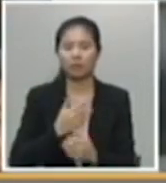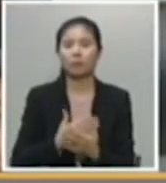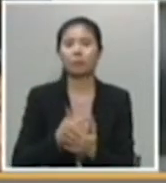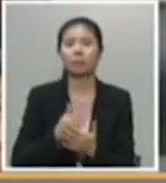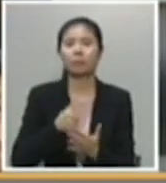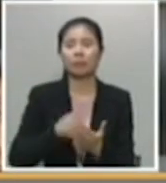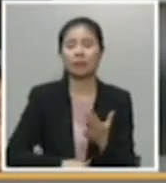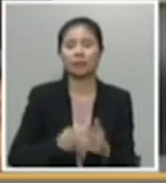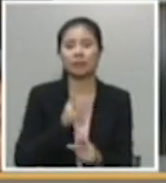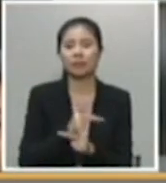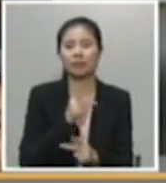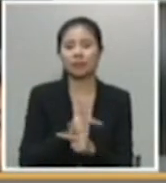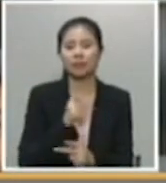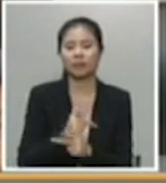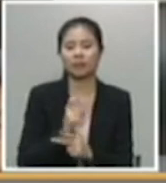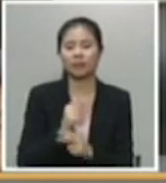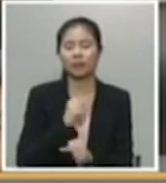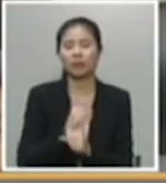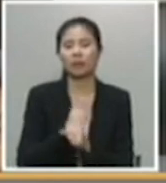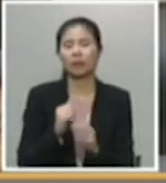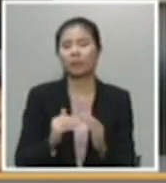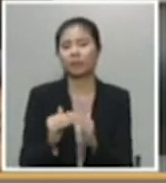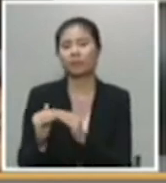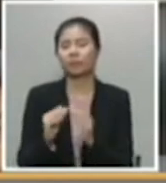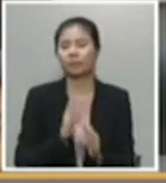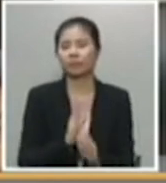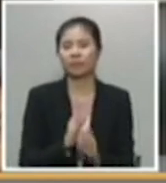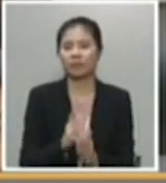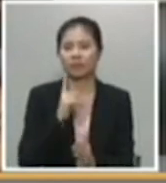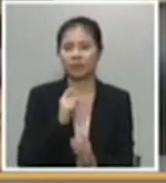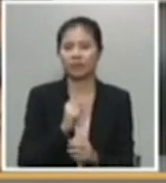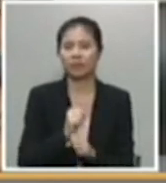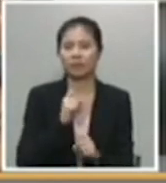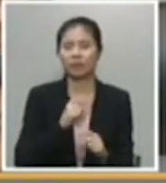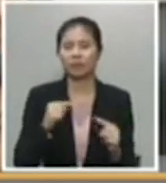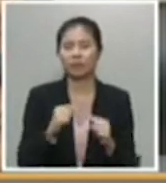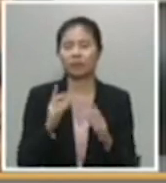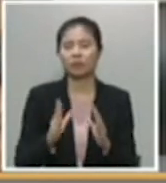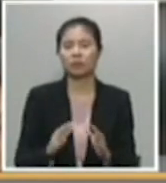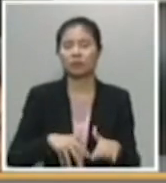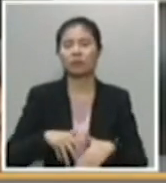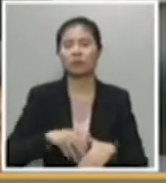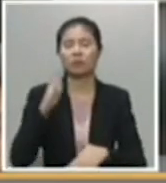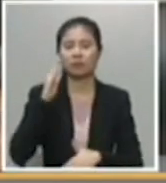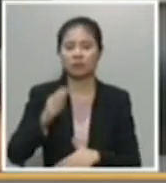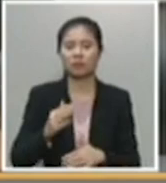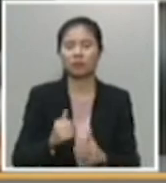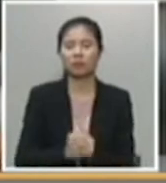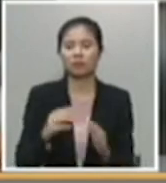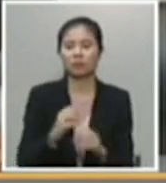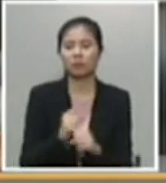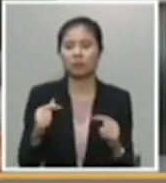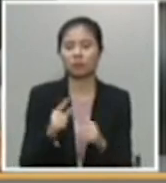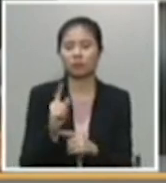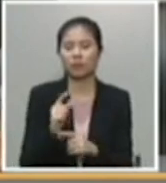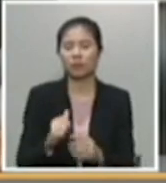ายได้จากแหล่งอื่นๆเพื่อสร้างความเป็นธรรมแล้วก็เพื่อที่จะตอบโจทย์ความต้องการของพี่น้องประชาชนในอนาคตท่านประธานครับโดยสรุปผมอยาก